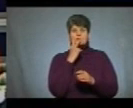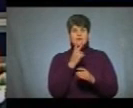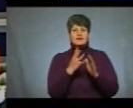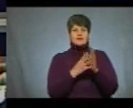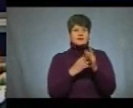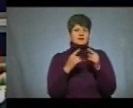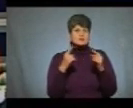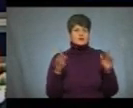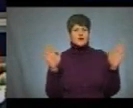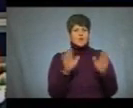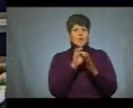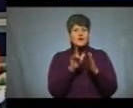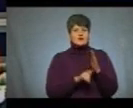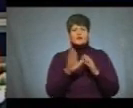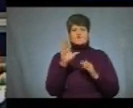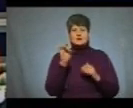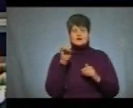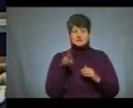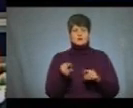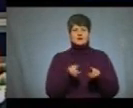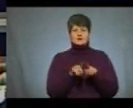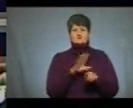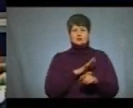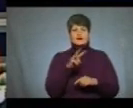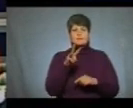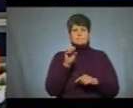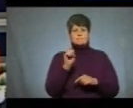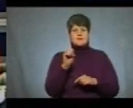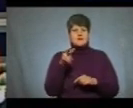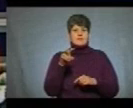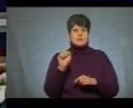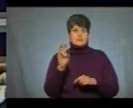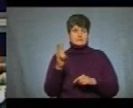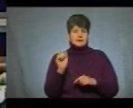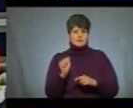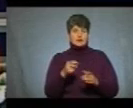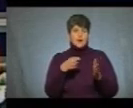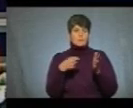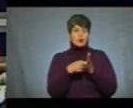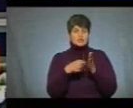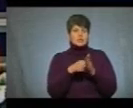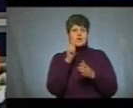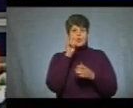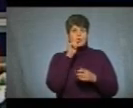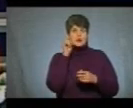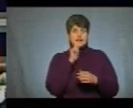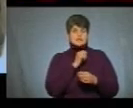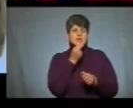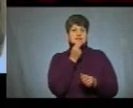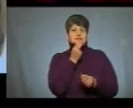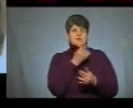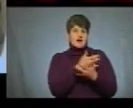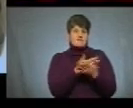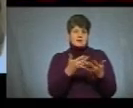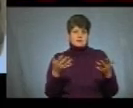Це колядки та вертепи. Також водили маланку. Під час заходу пригощали українськими різдвяними стравами.